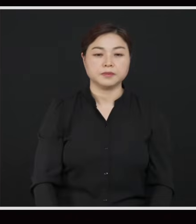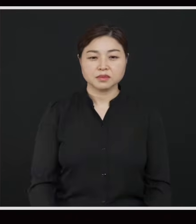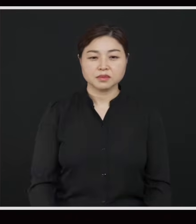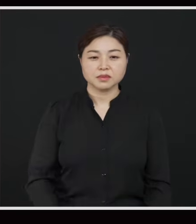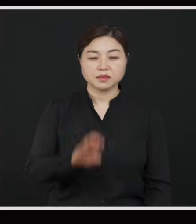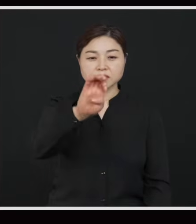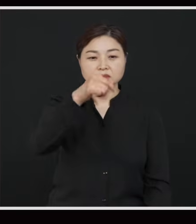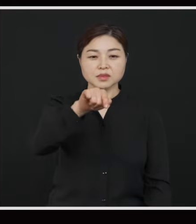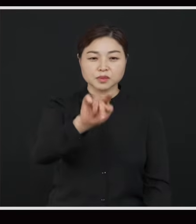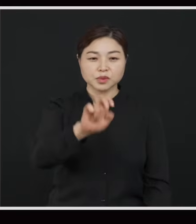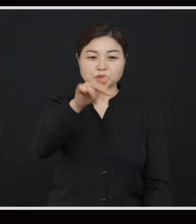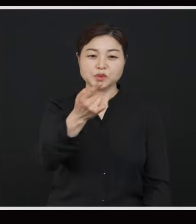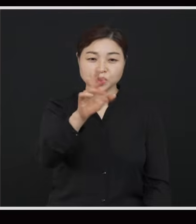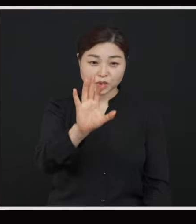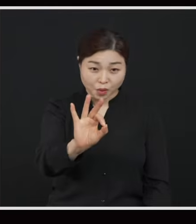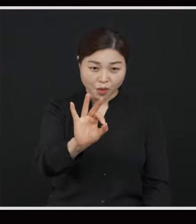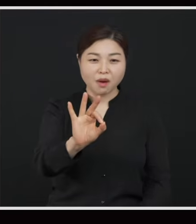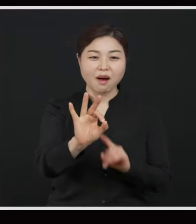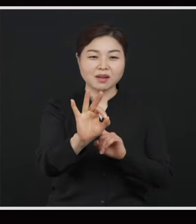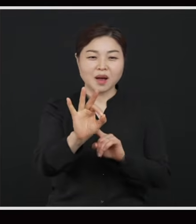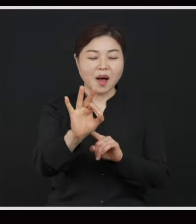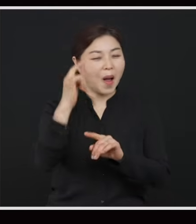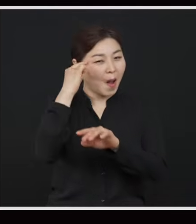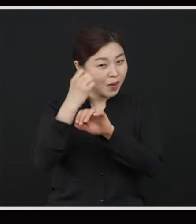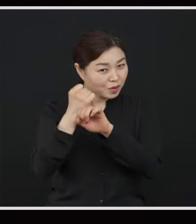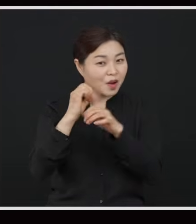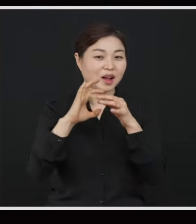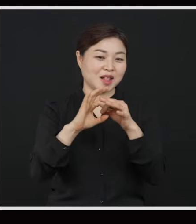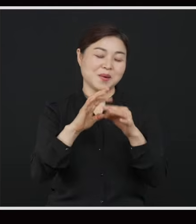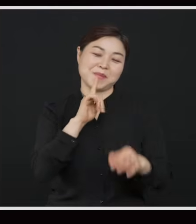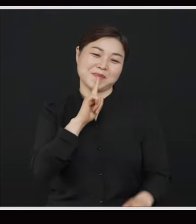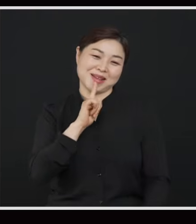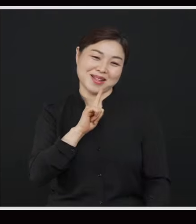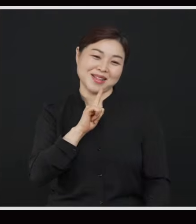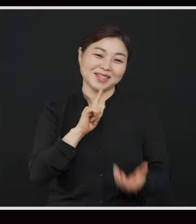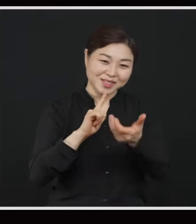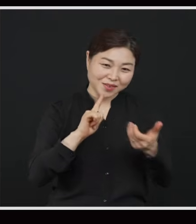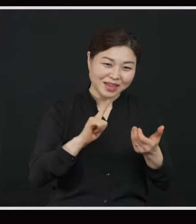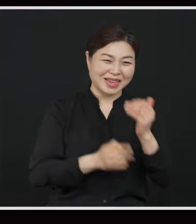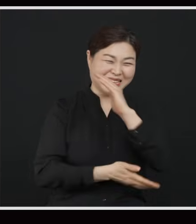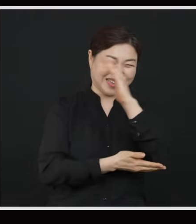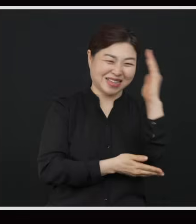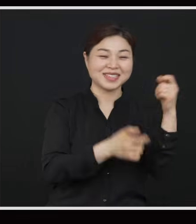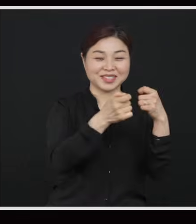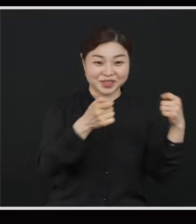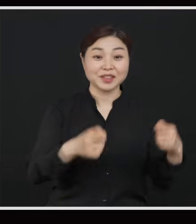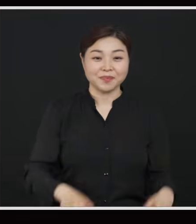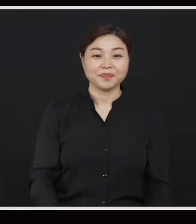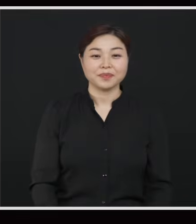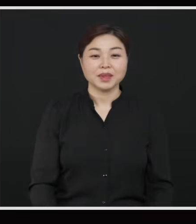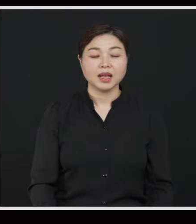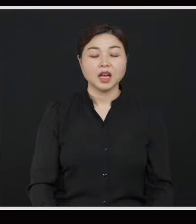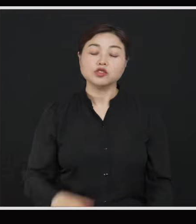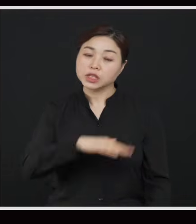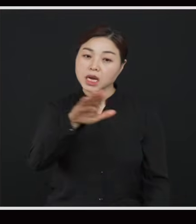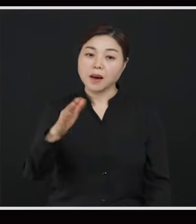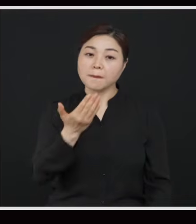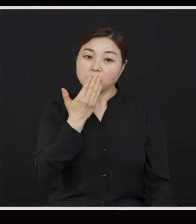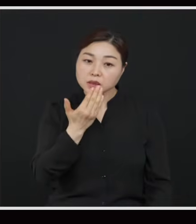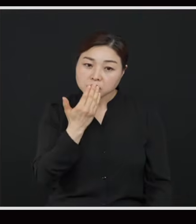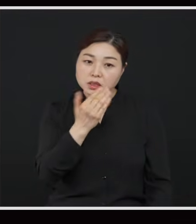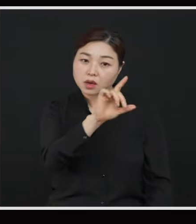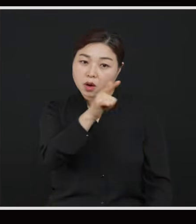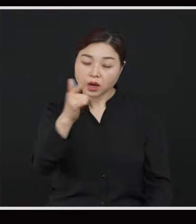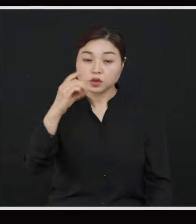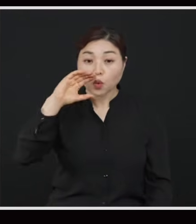자, 품종 개량 말씀을 드리려고 그러는데 이제 이게 서론이 조금 길었는데, 그러면은 우리가